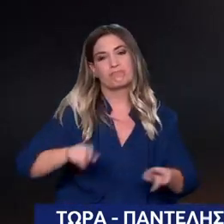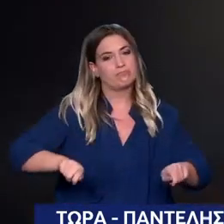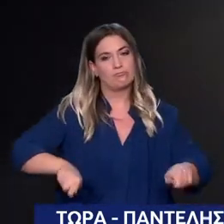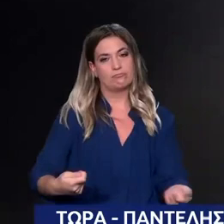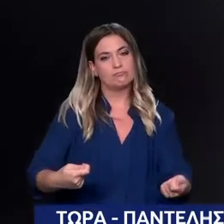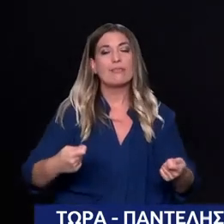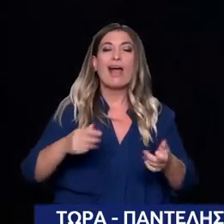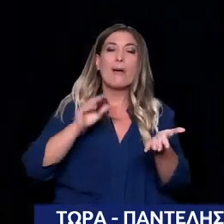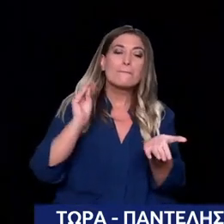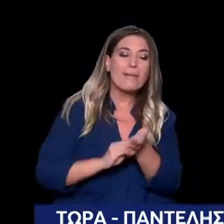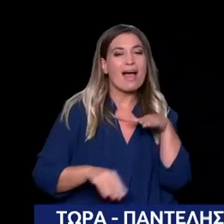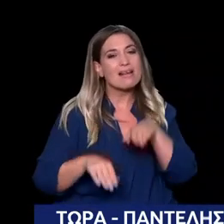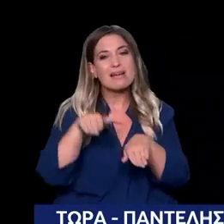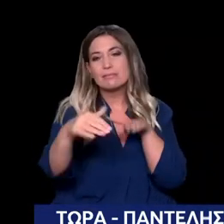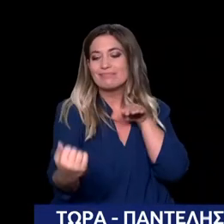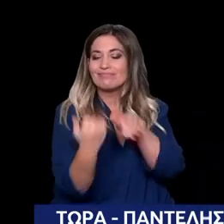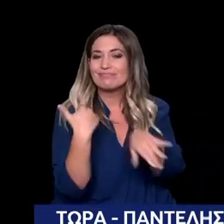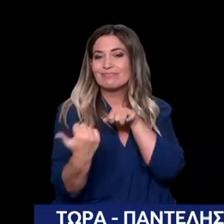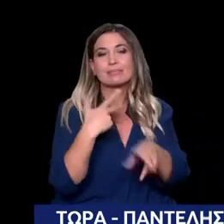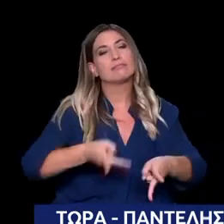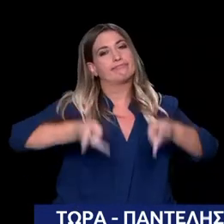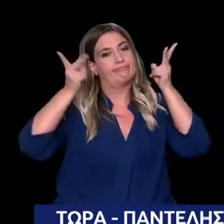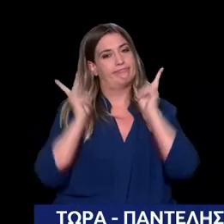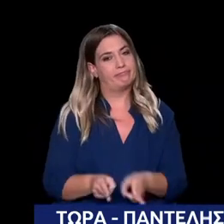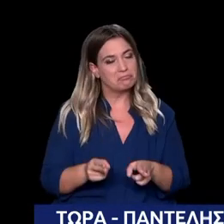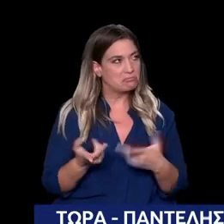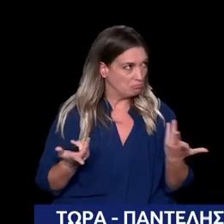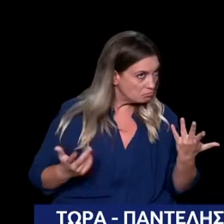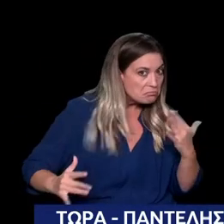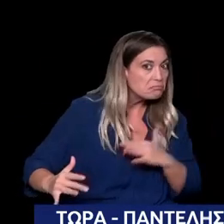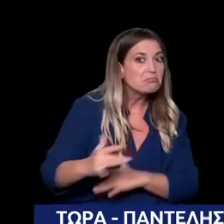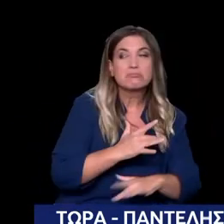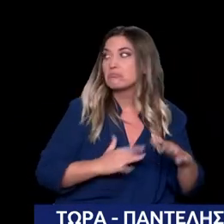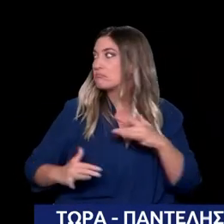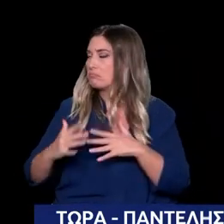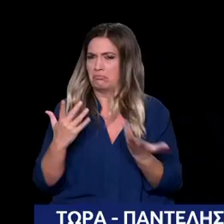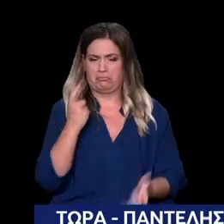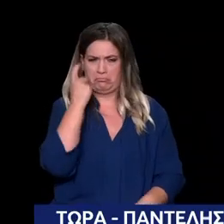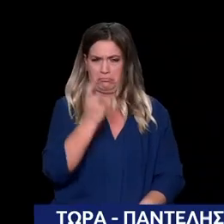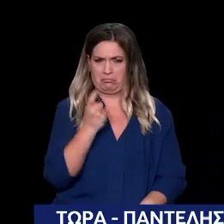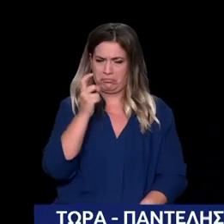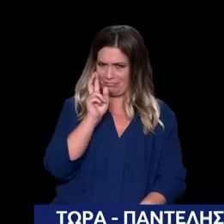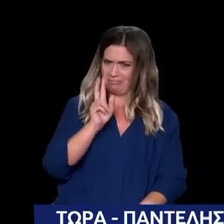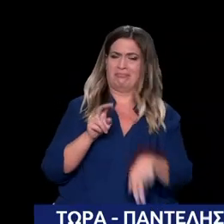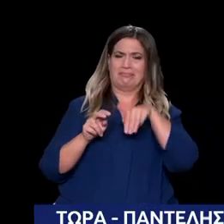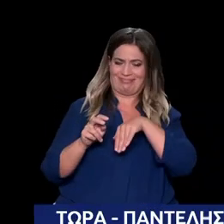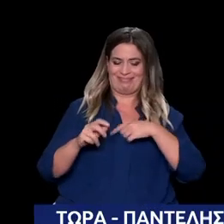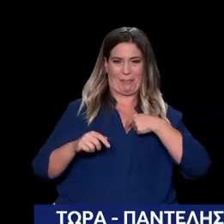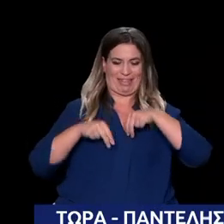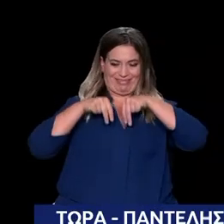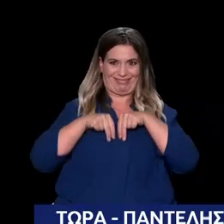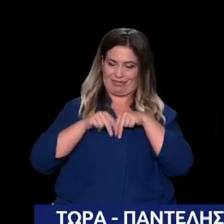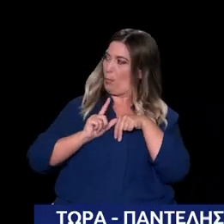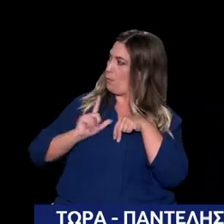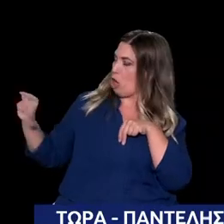στην κάθοδο. Και μετά από λίγη ώρα ήρθε ένα τρένο από την ανάποδη πλευρά, μάλιστα, την άνοδο